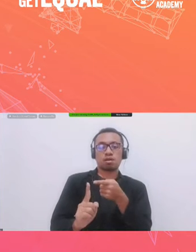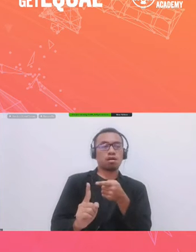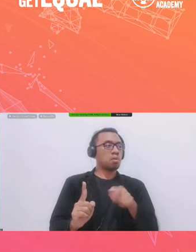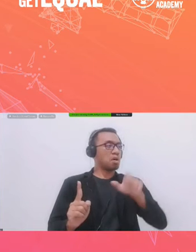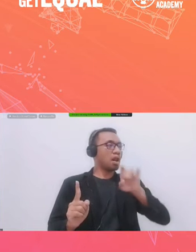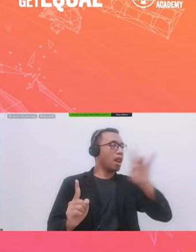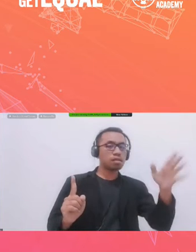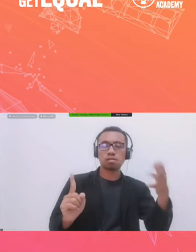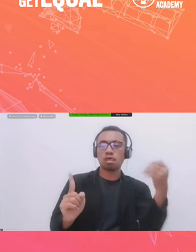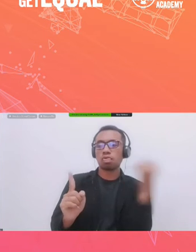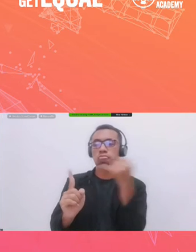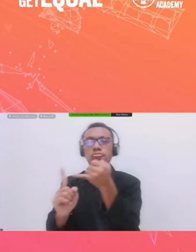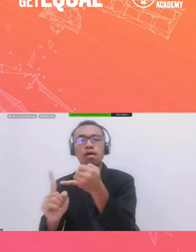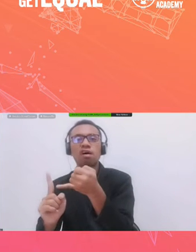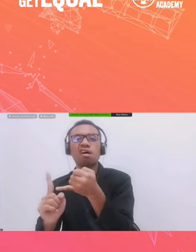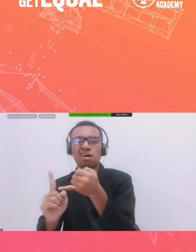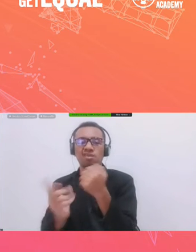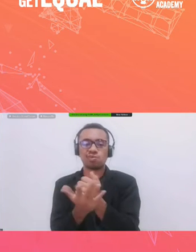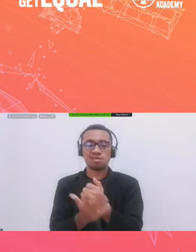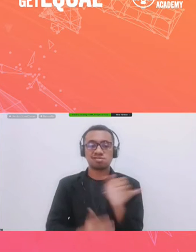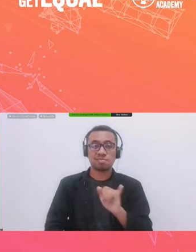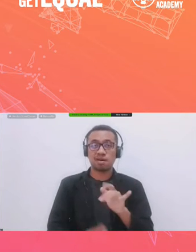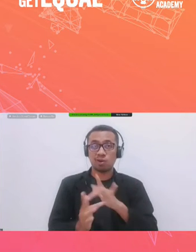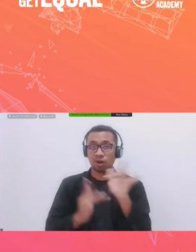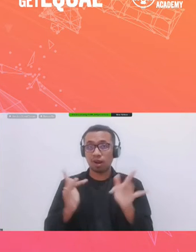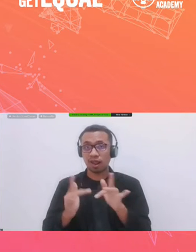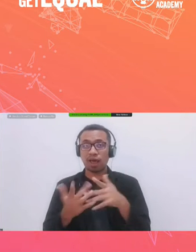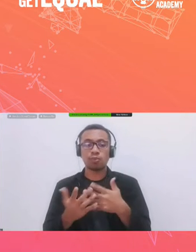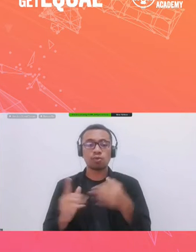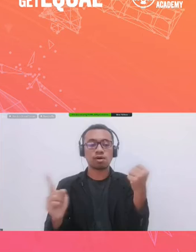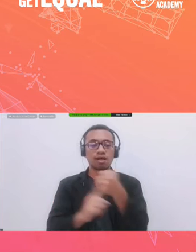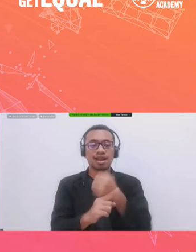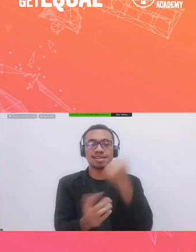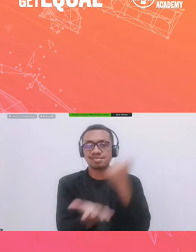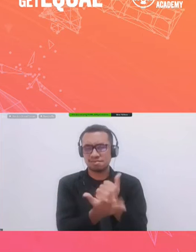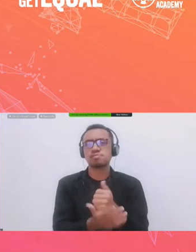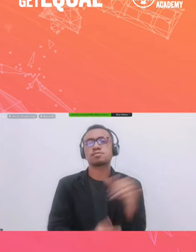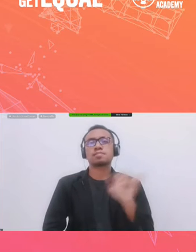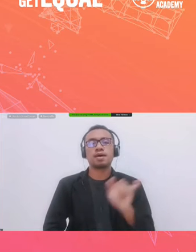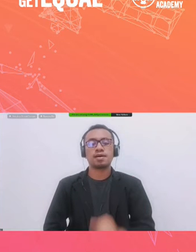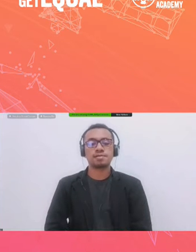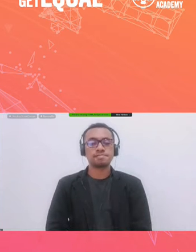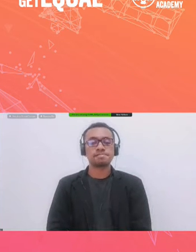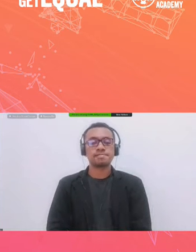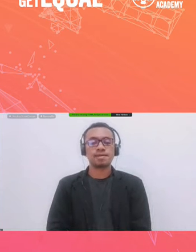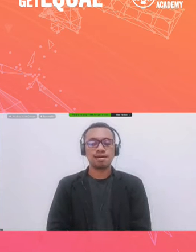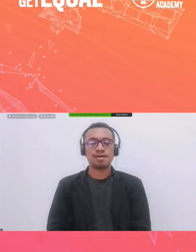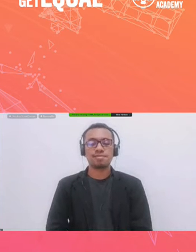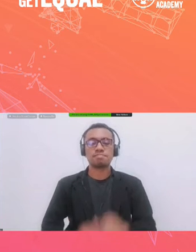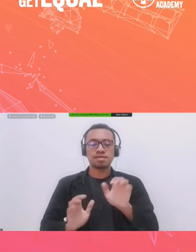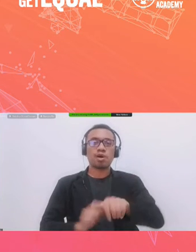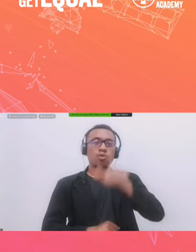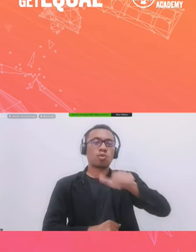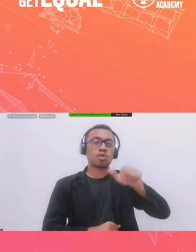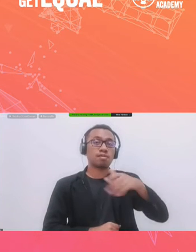Jadi kurang lebih hampir sama dengan offline dan online. Dan ini bisa lebih parah ketika warganet banyak yang tidak tahu risikonya.